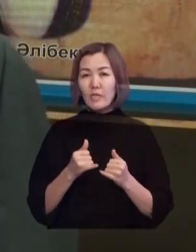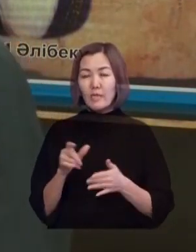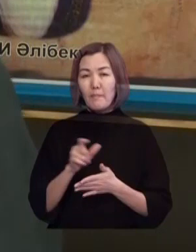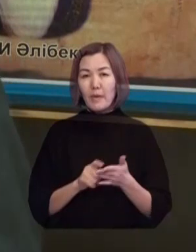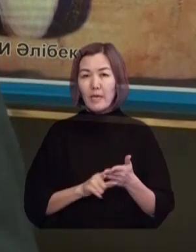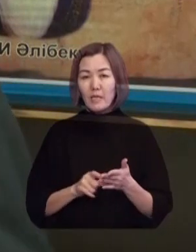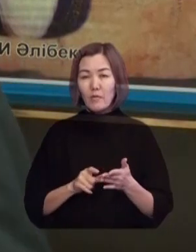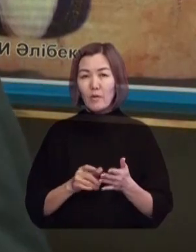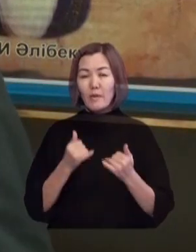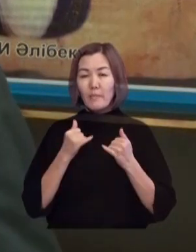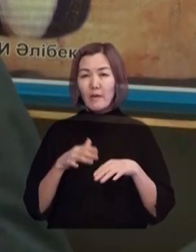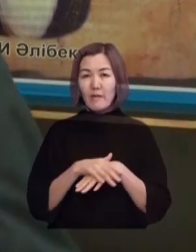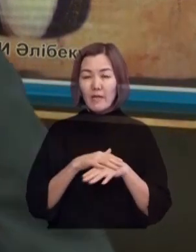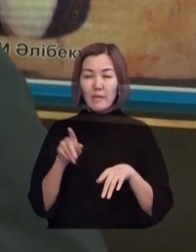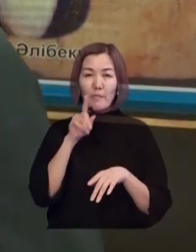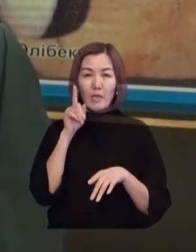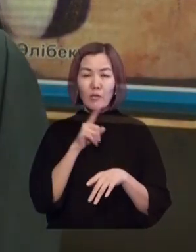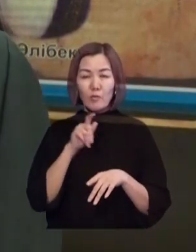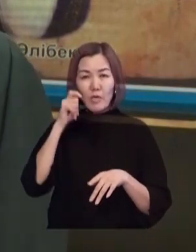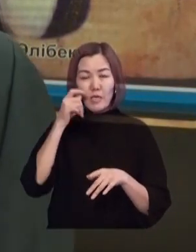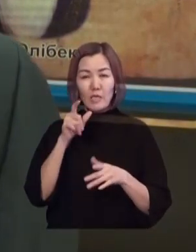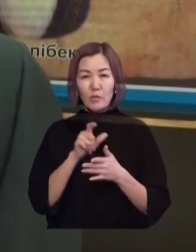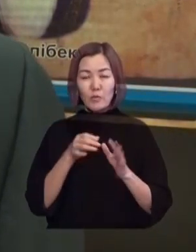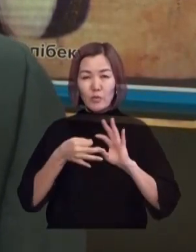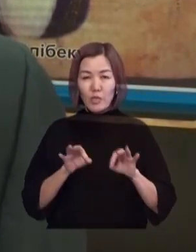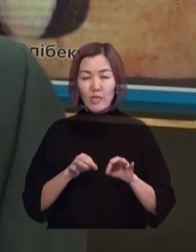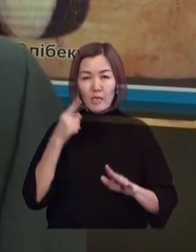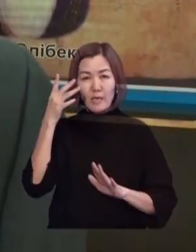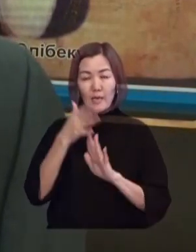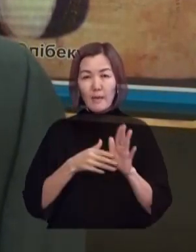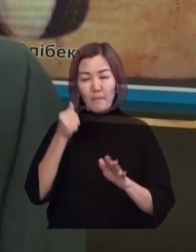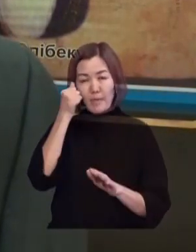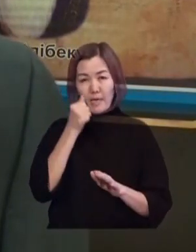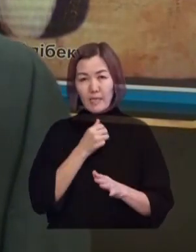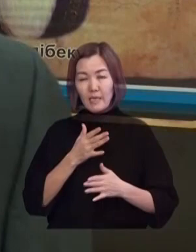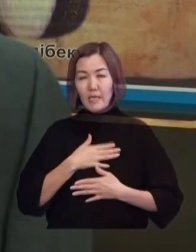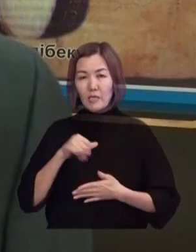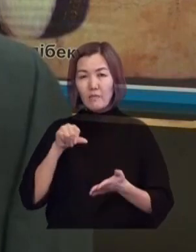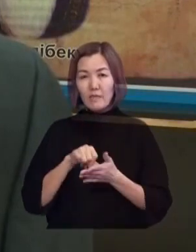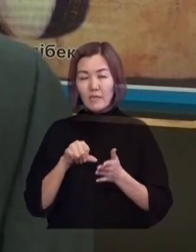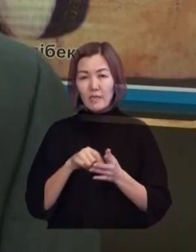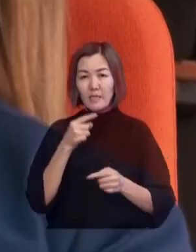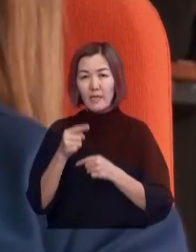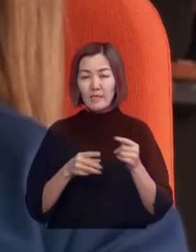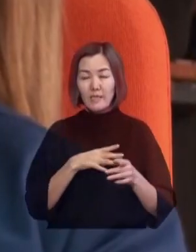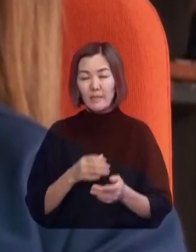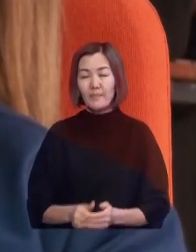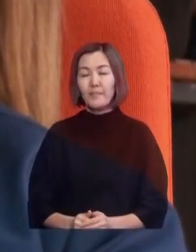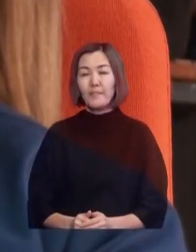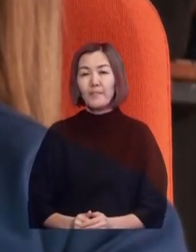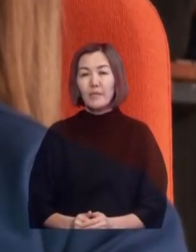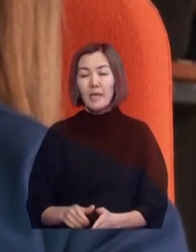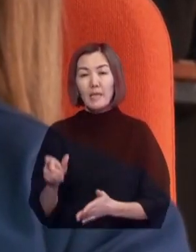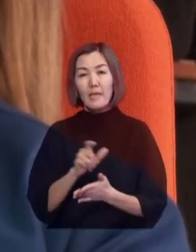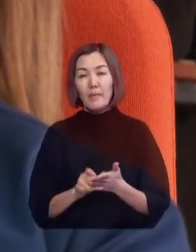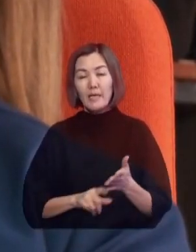проявленное молодежью, их энтузиазм и изучение его поэзии. За это благодарны все члены нашей династии Макатаевых. Очевидно, что на